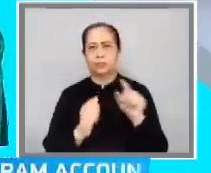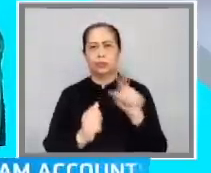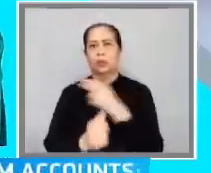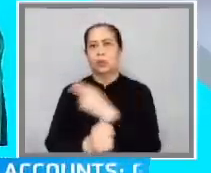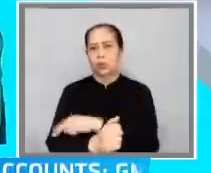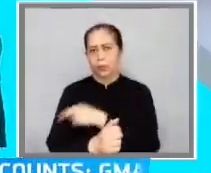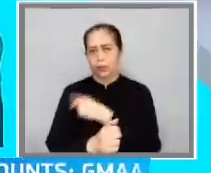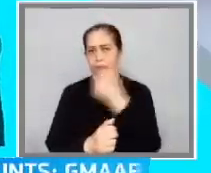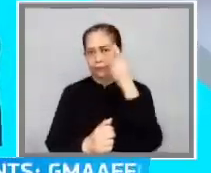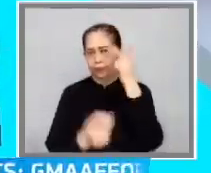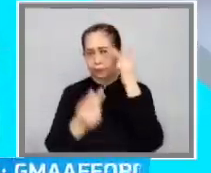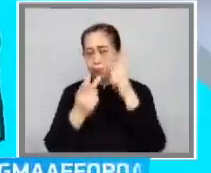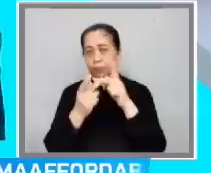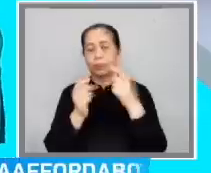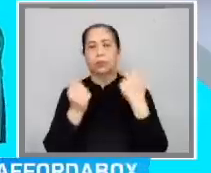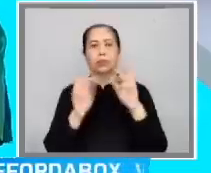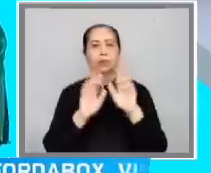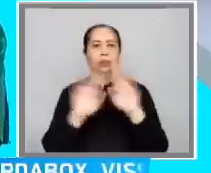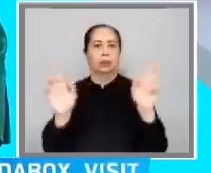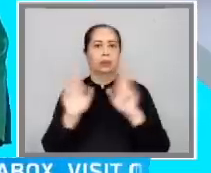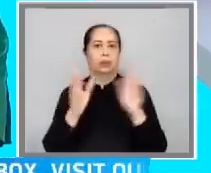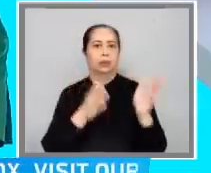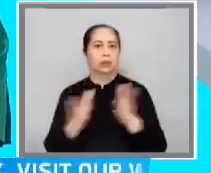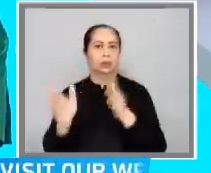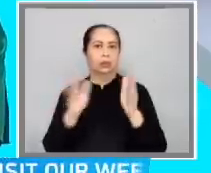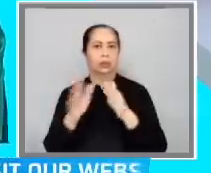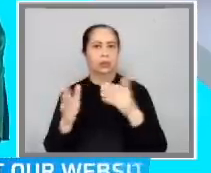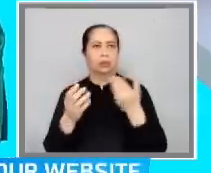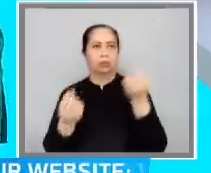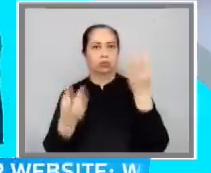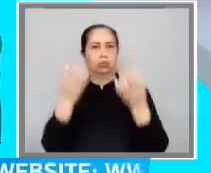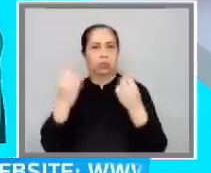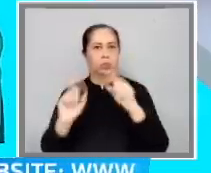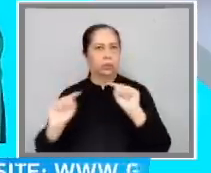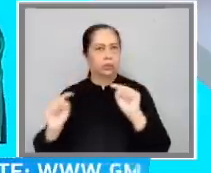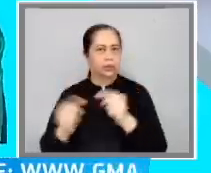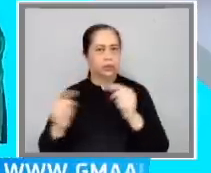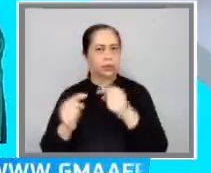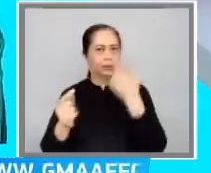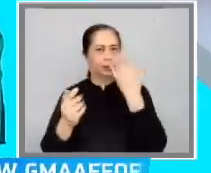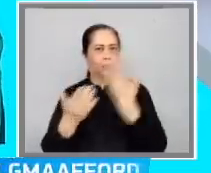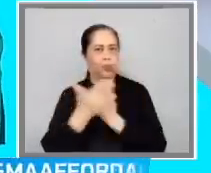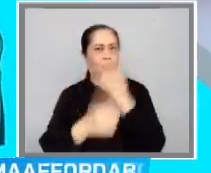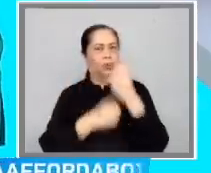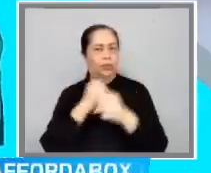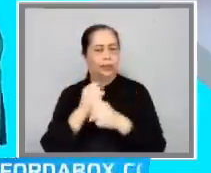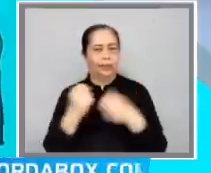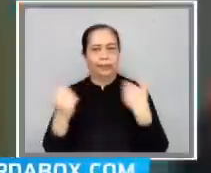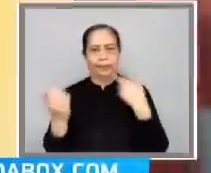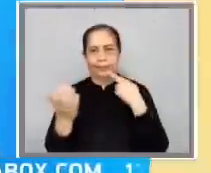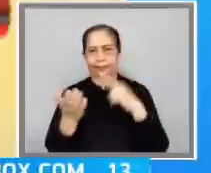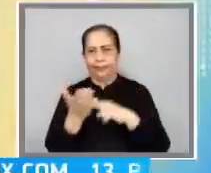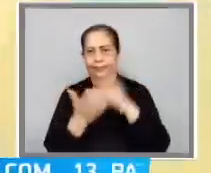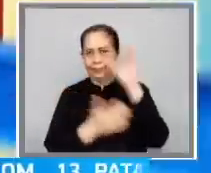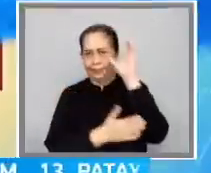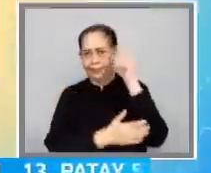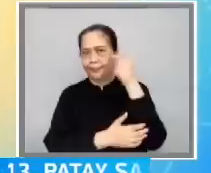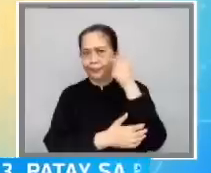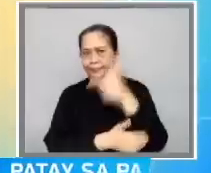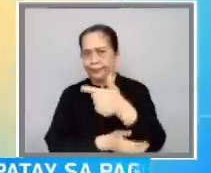sa firecracker-related injuries sa pagsalubong sa bagong taon. May ulat on the spot si Chino Gaston. Chino?